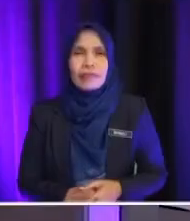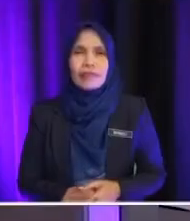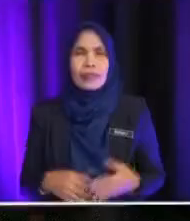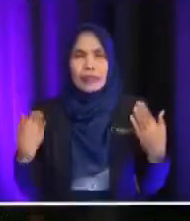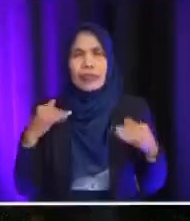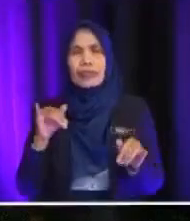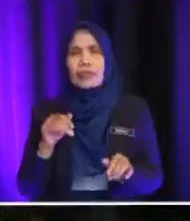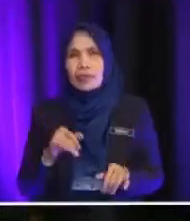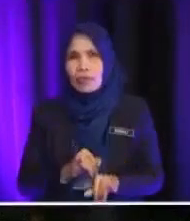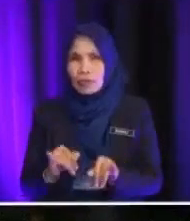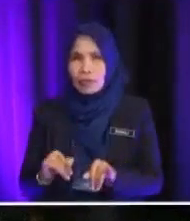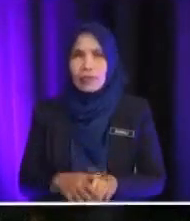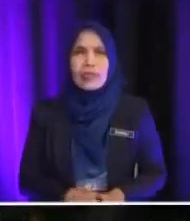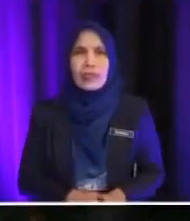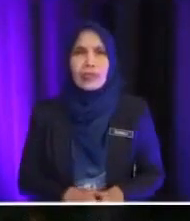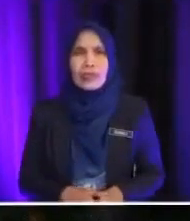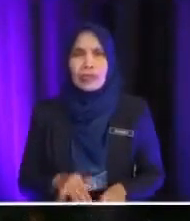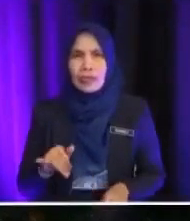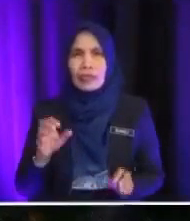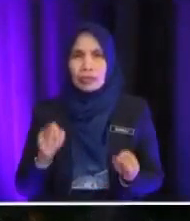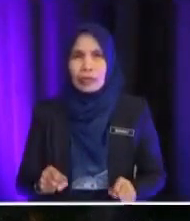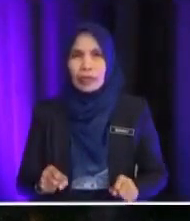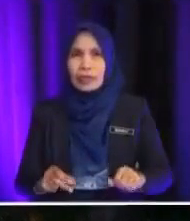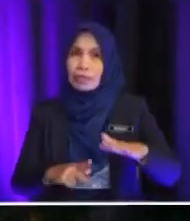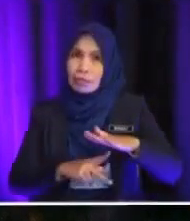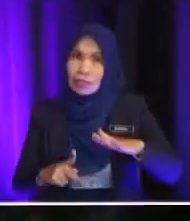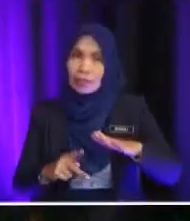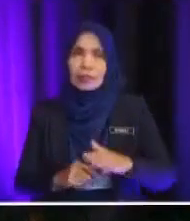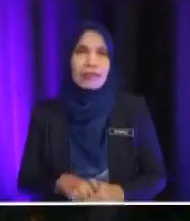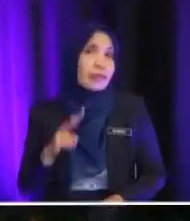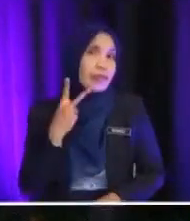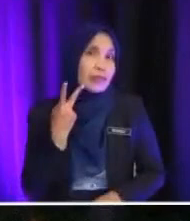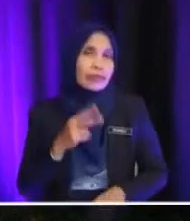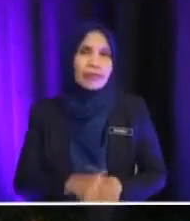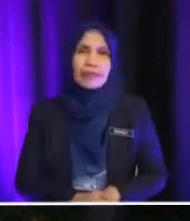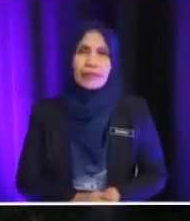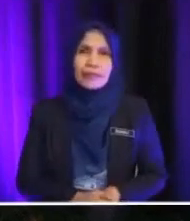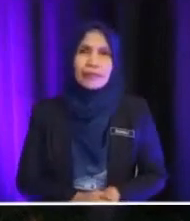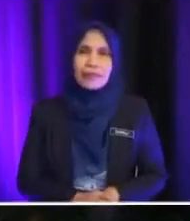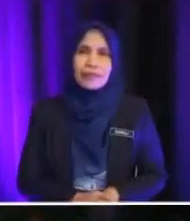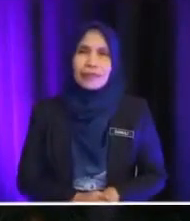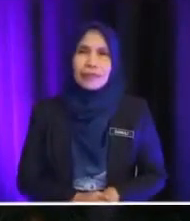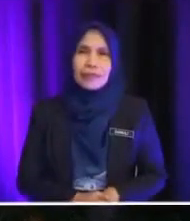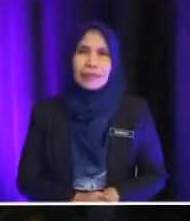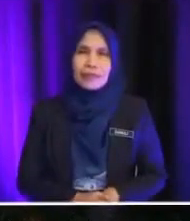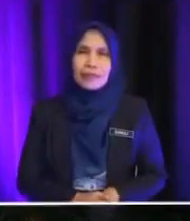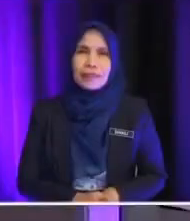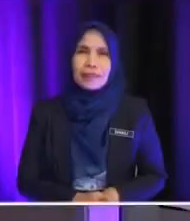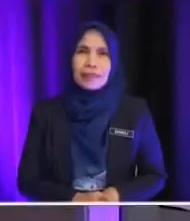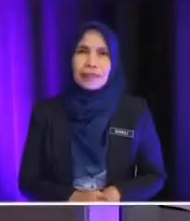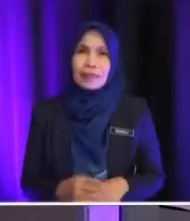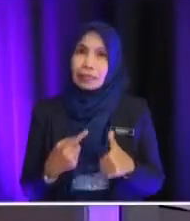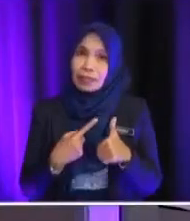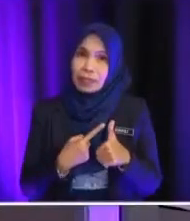Ria nak tahu apa sayur-sayuran tu? Apa sayuran yang boleh dipanggang ni cikgu? Okey, antara sayur-sayuran yang boleh dipanggang